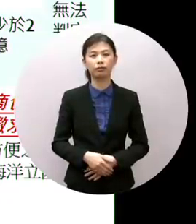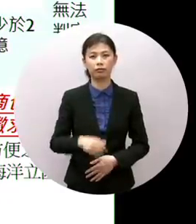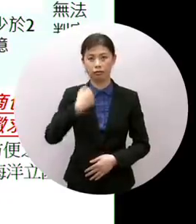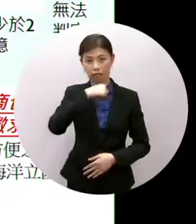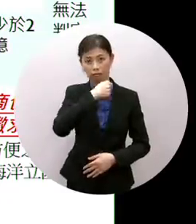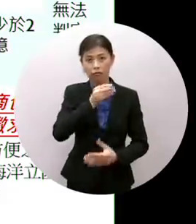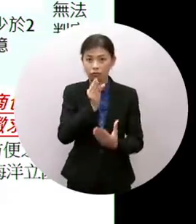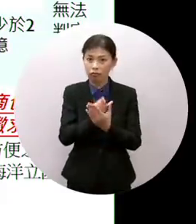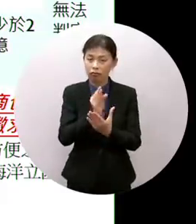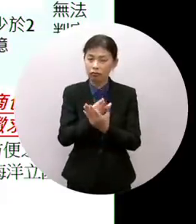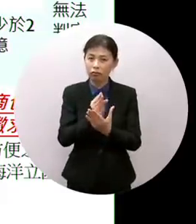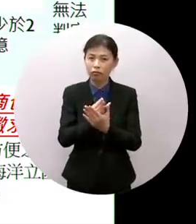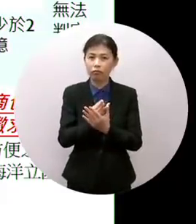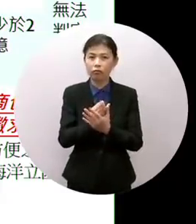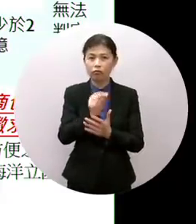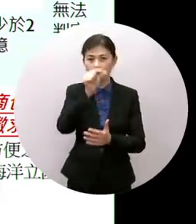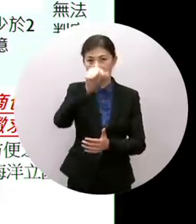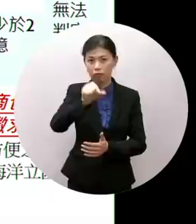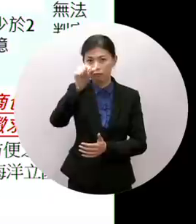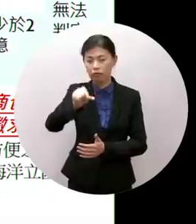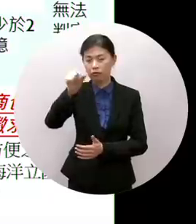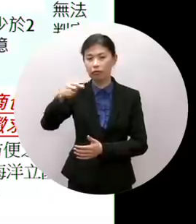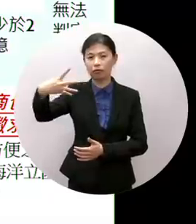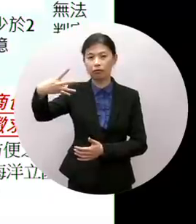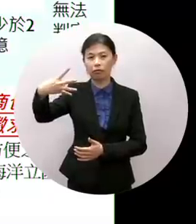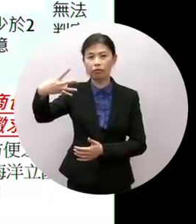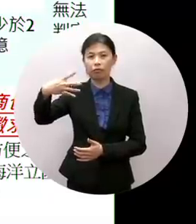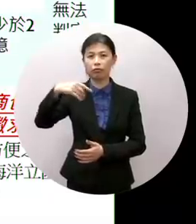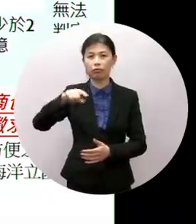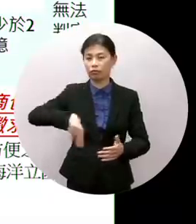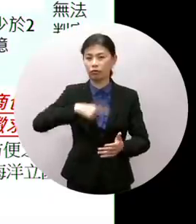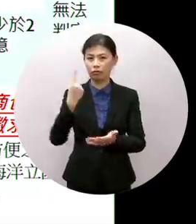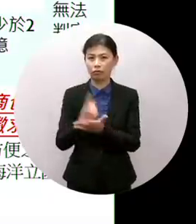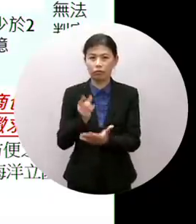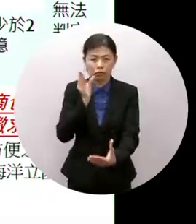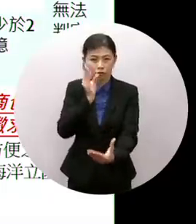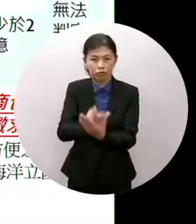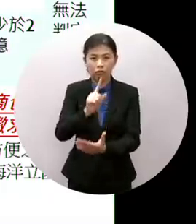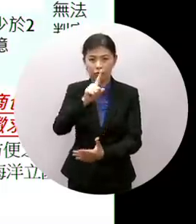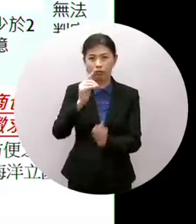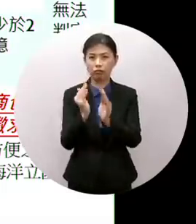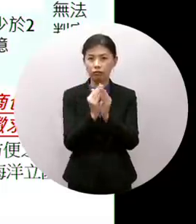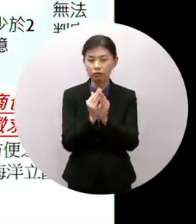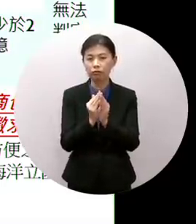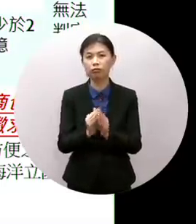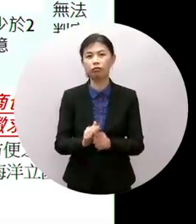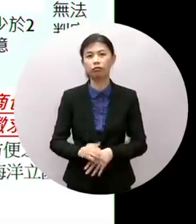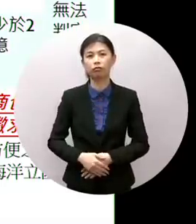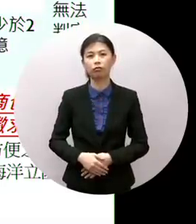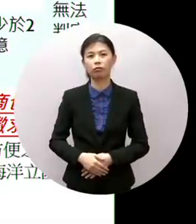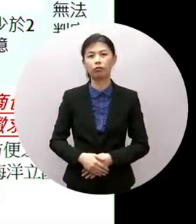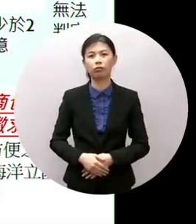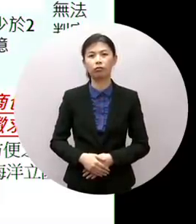资了第四个的哈，我们总投资额是1兆。那么现在